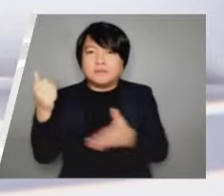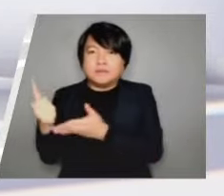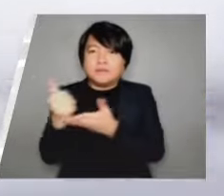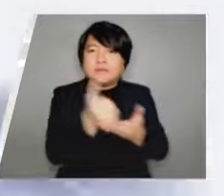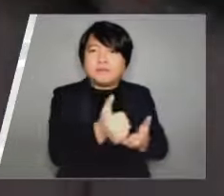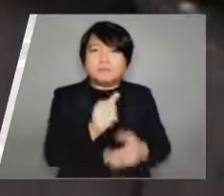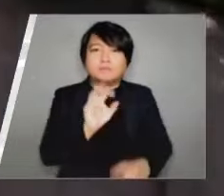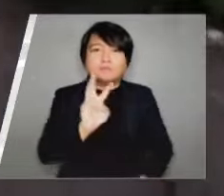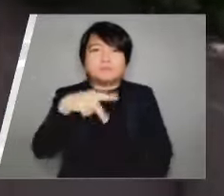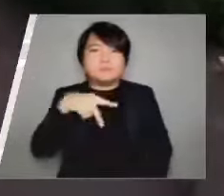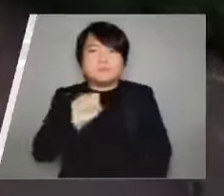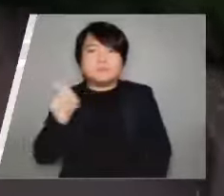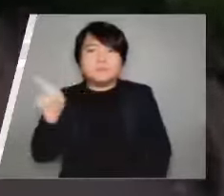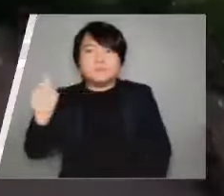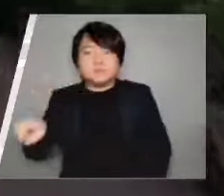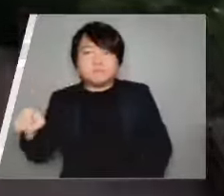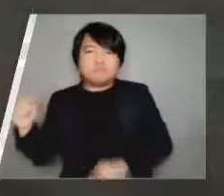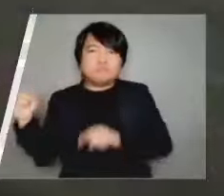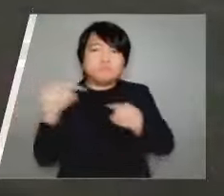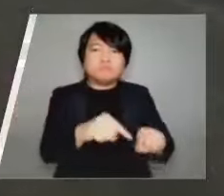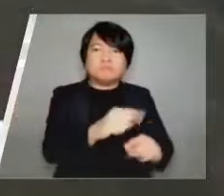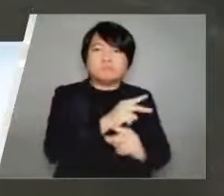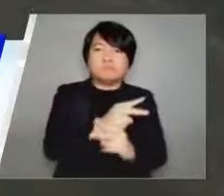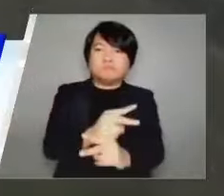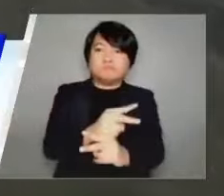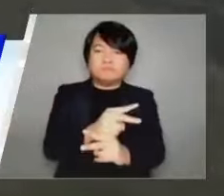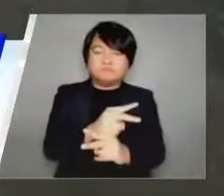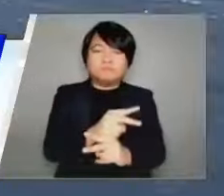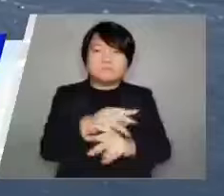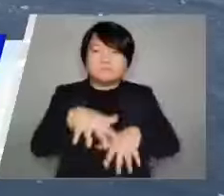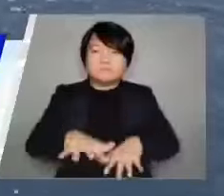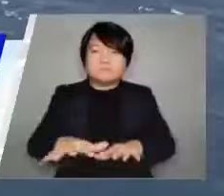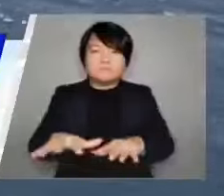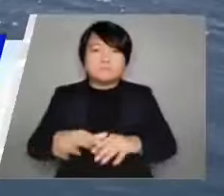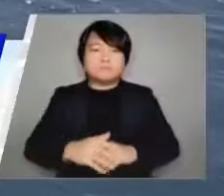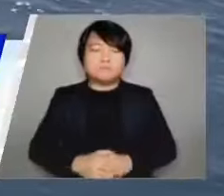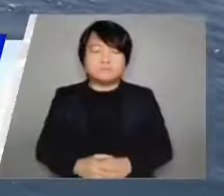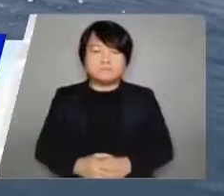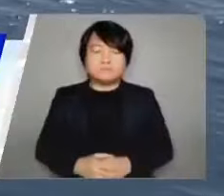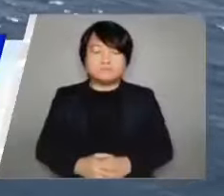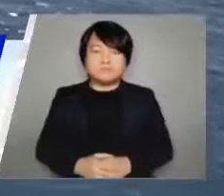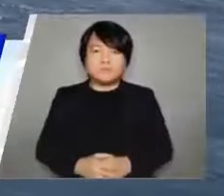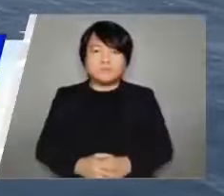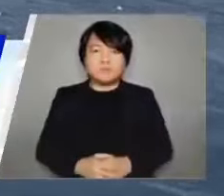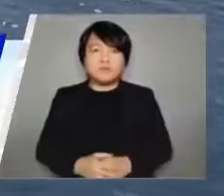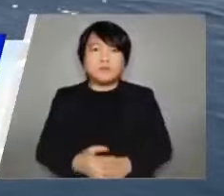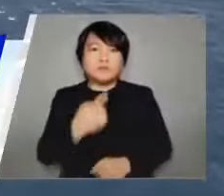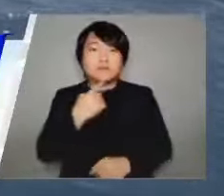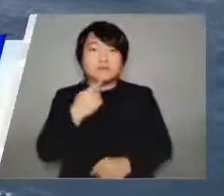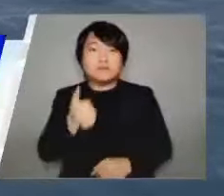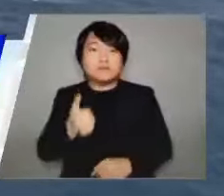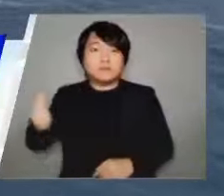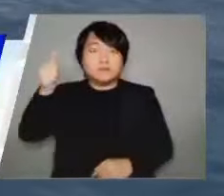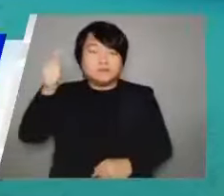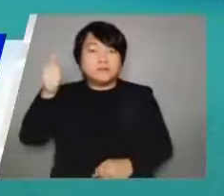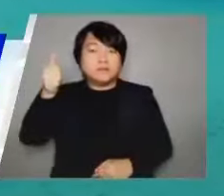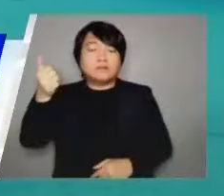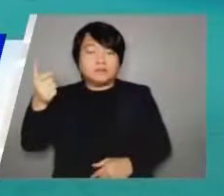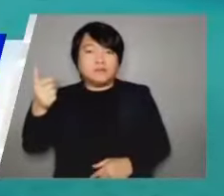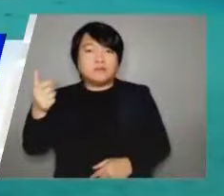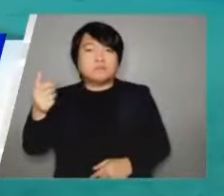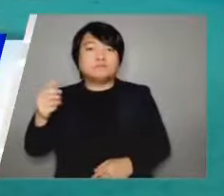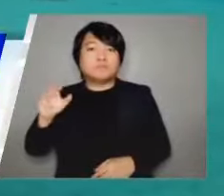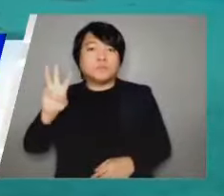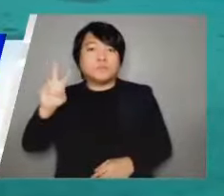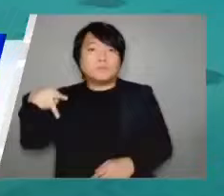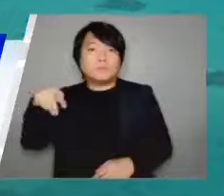ng proteksyon. Ayon naman sa National Task Force for the West Philippine Sea, walang dapat ikabahala ang mga Pilipinong mangingisda.